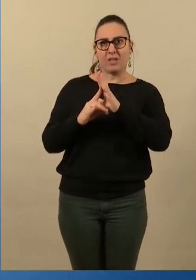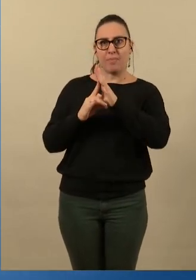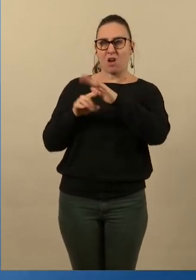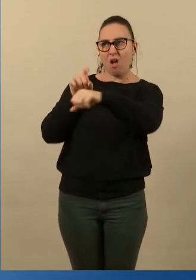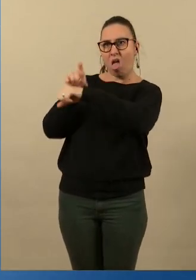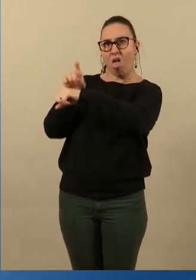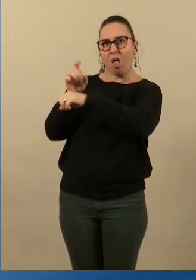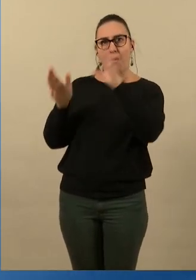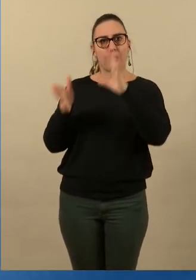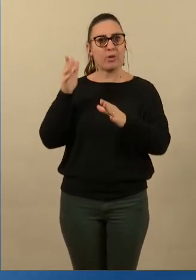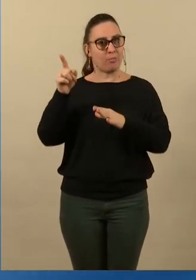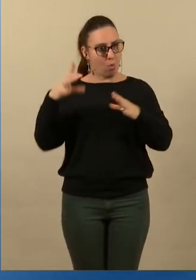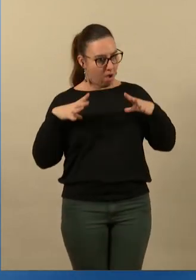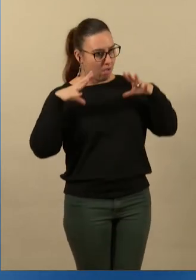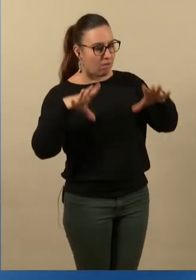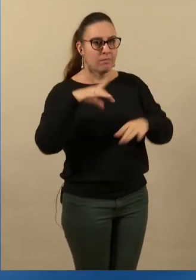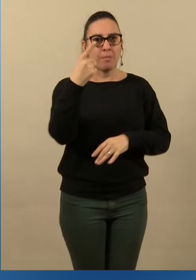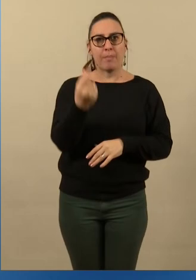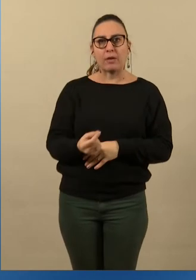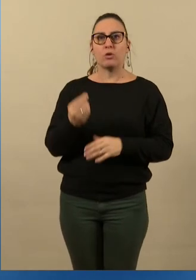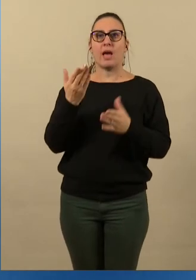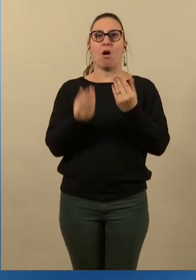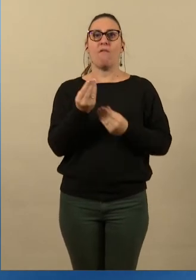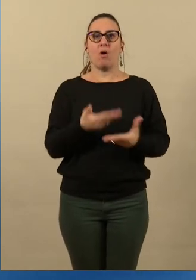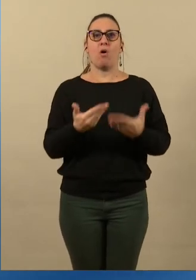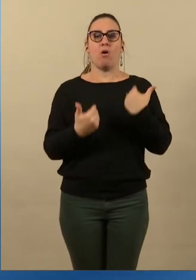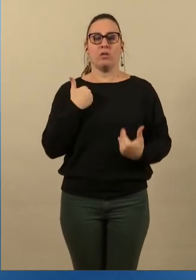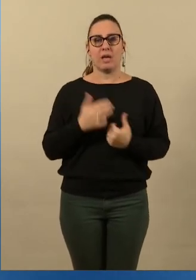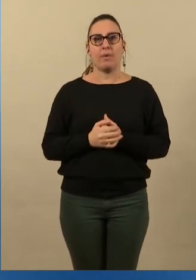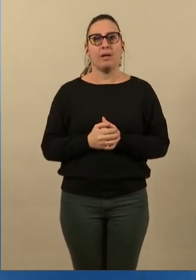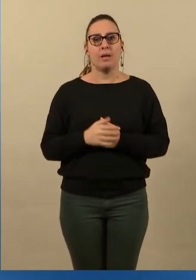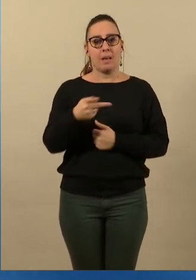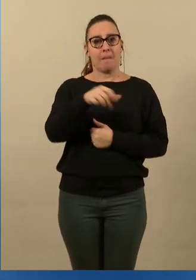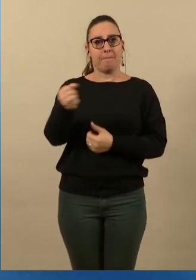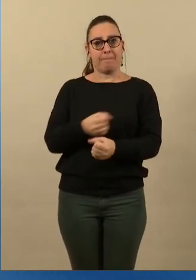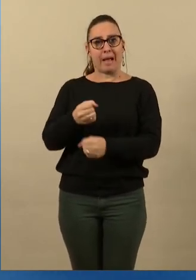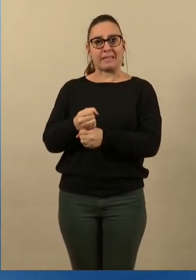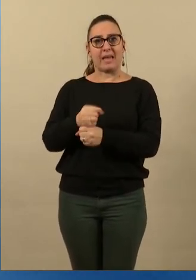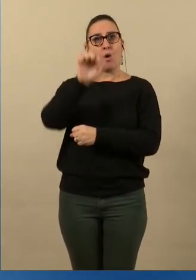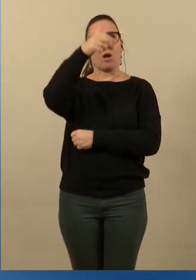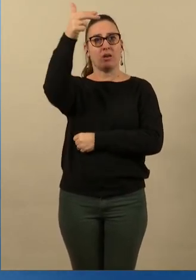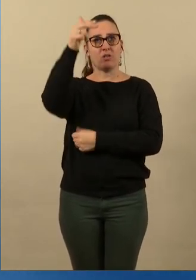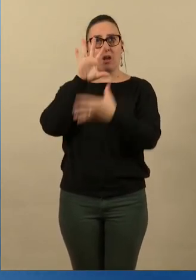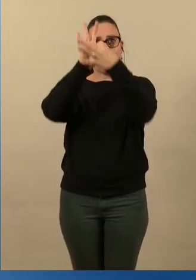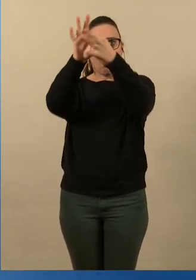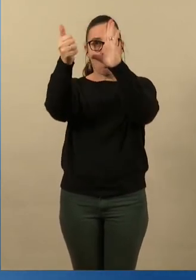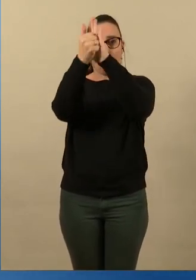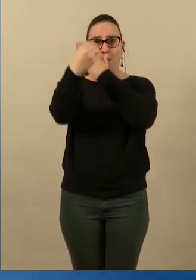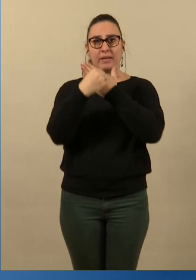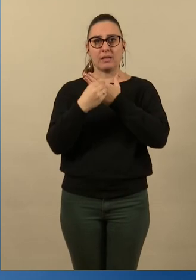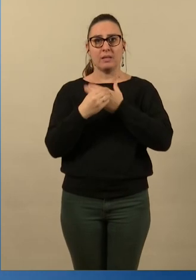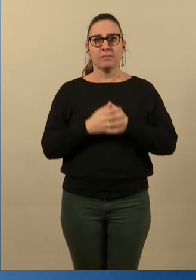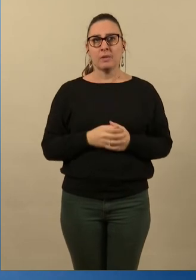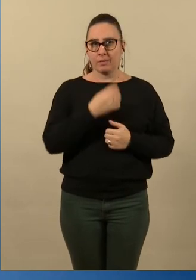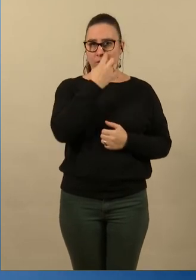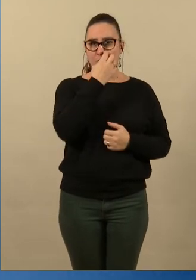actrice de la scolarisation des enfants en situation de handicap la création de ces passes Allou à l'éducation nationale le rôle de prescripteur et de